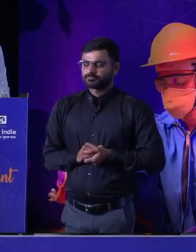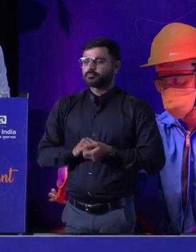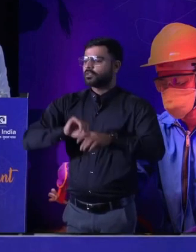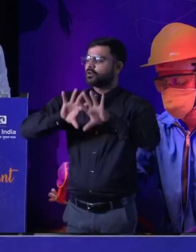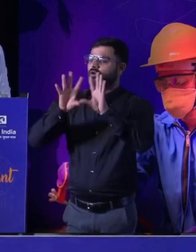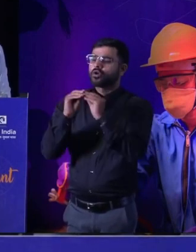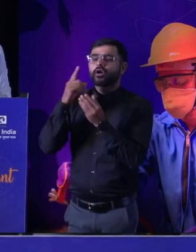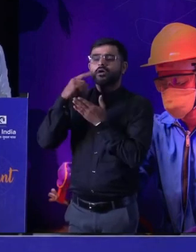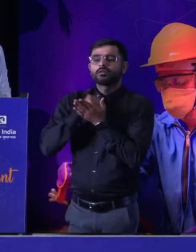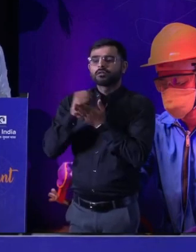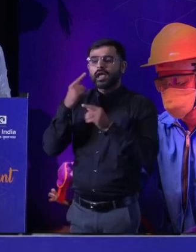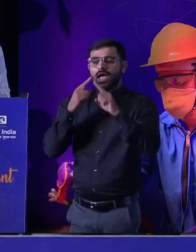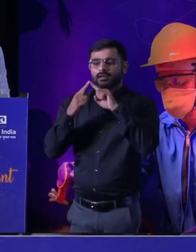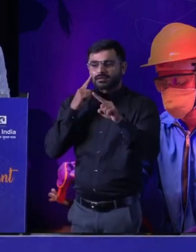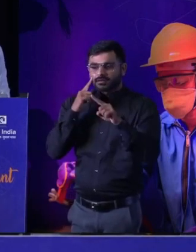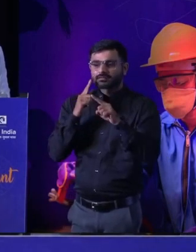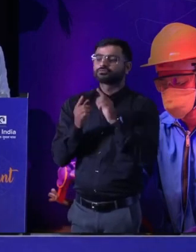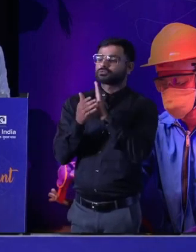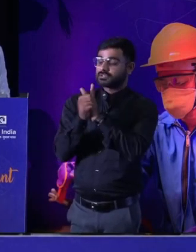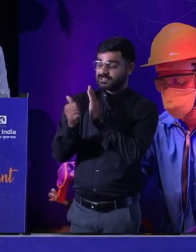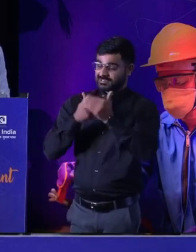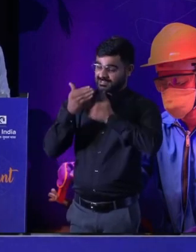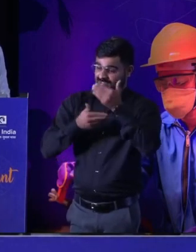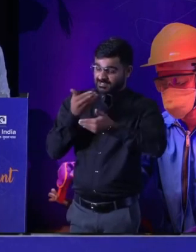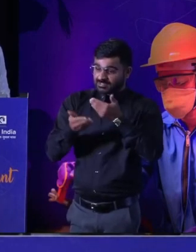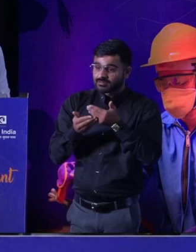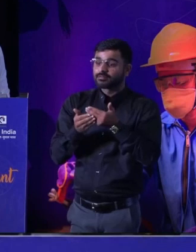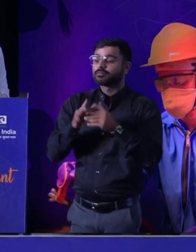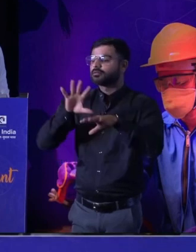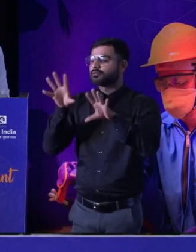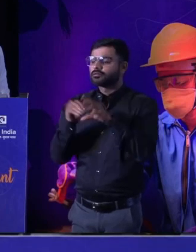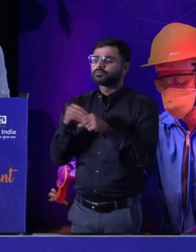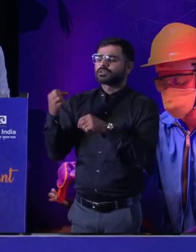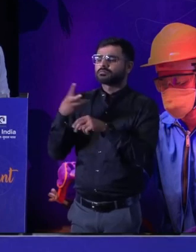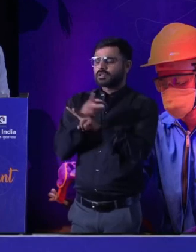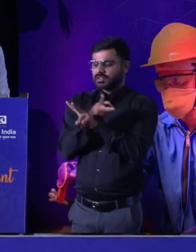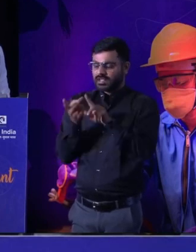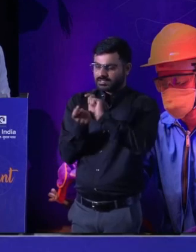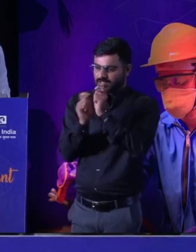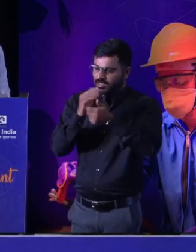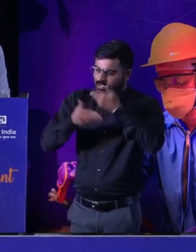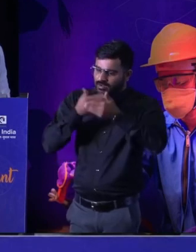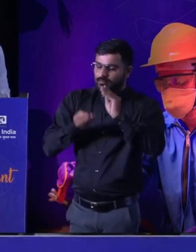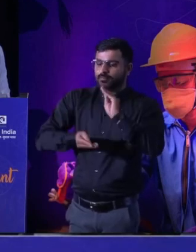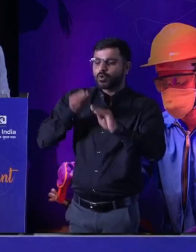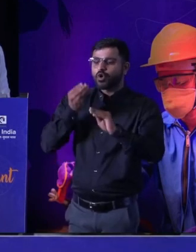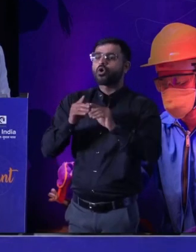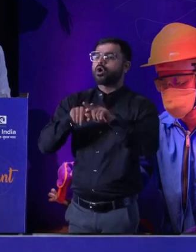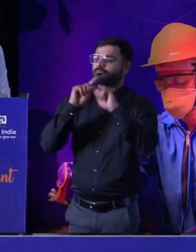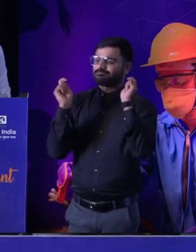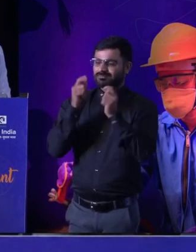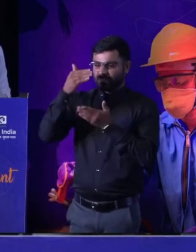सभी प्रयासों से ITI व्यवस्था और स्किलिंग की जो व्यवस्था है उसमें दूरगामी और गुणात्मक सुधार होंगे और दीक्षांत